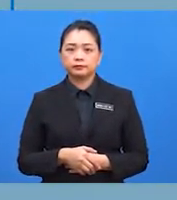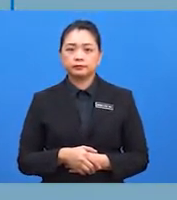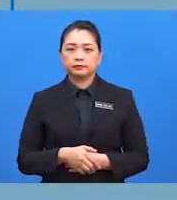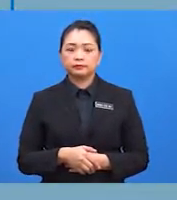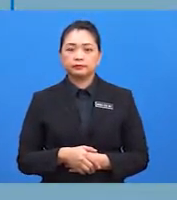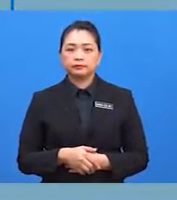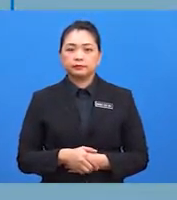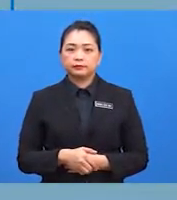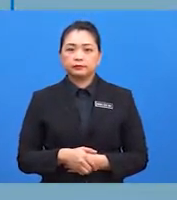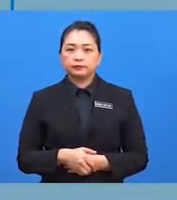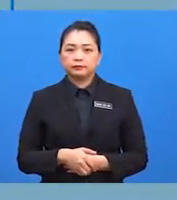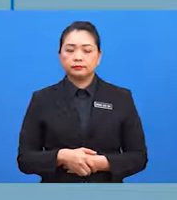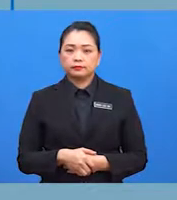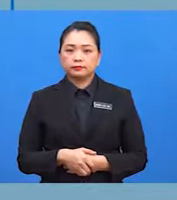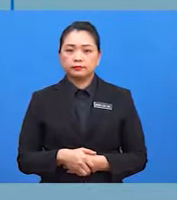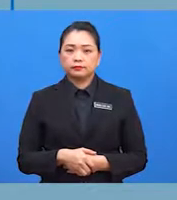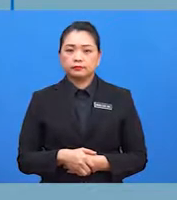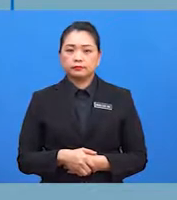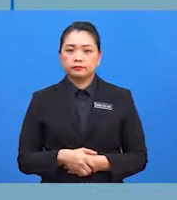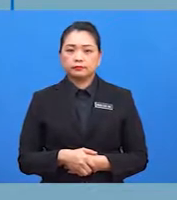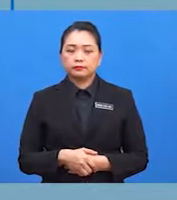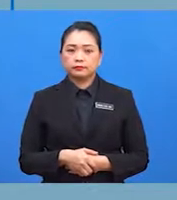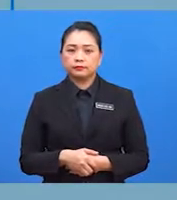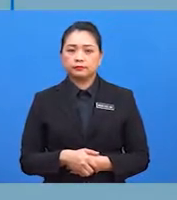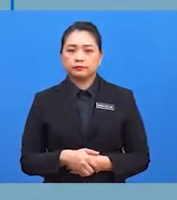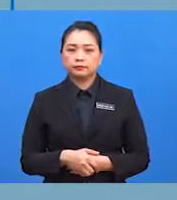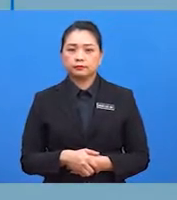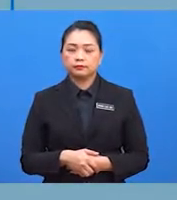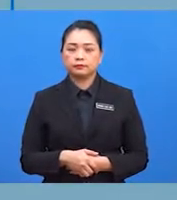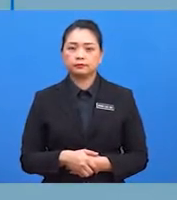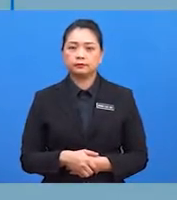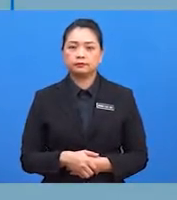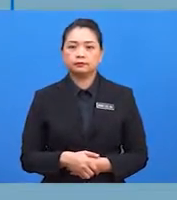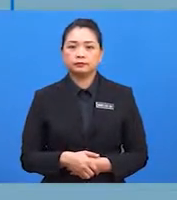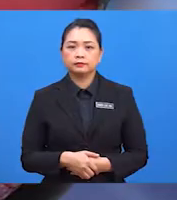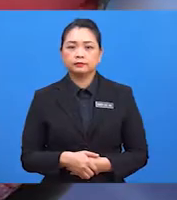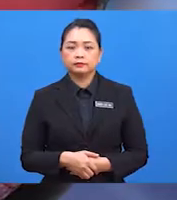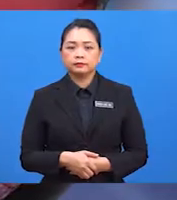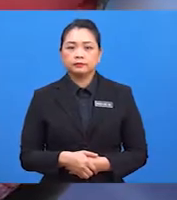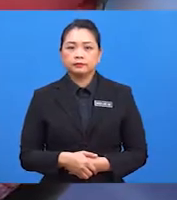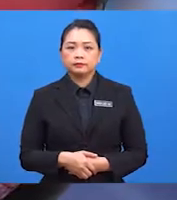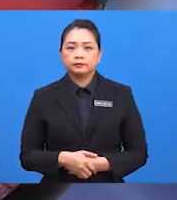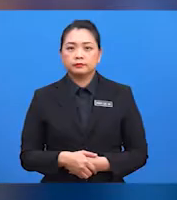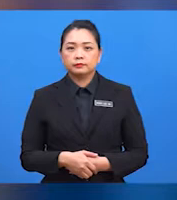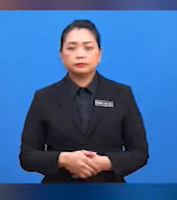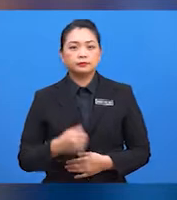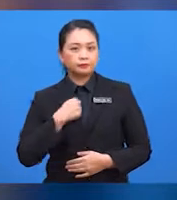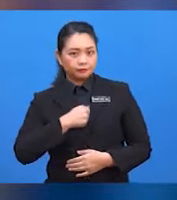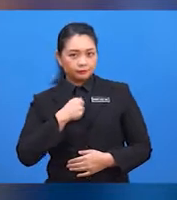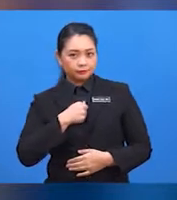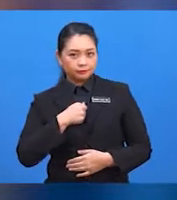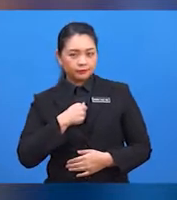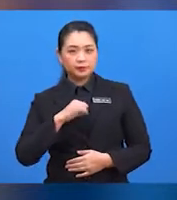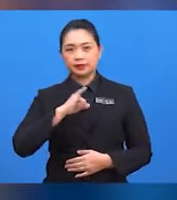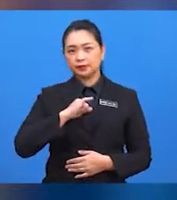imbangan pendapatan dan tambahkan juga dengan imbangan pindahan. Maafkan saya. Saya